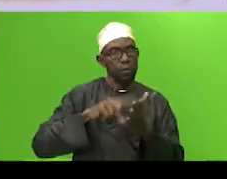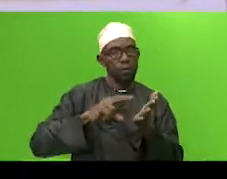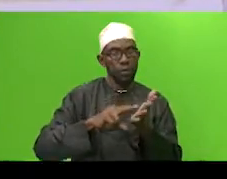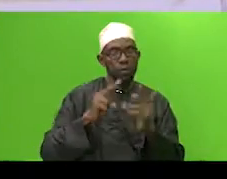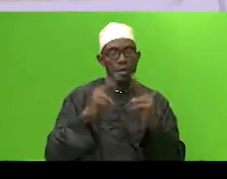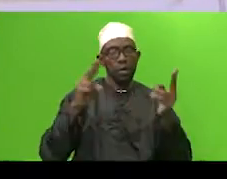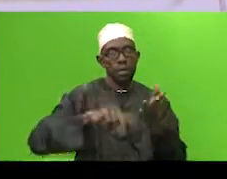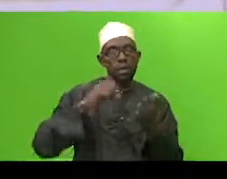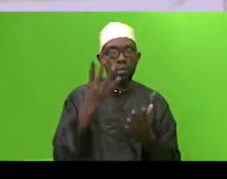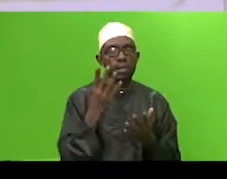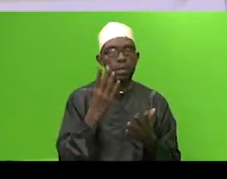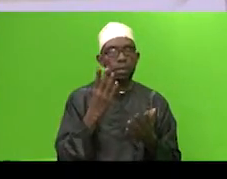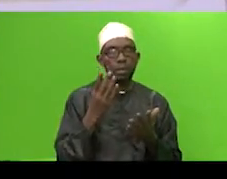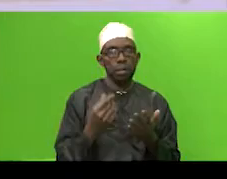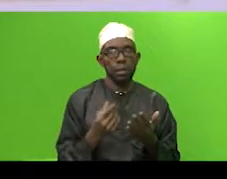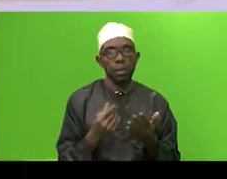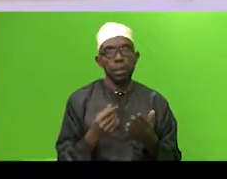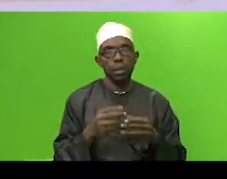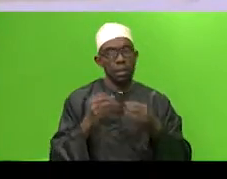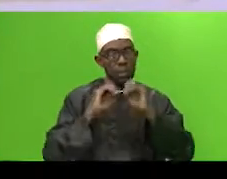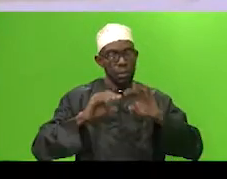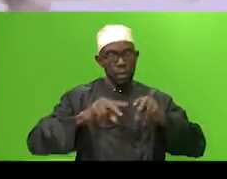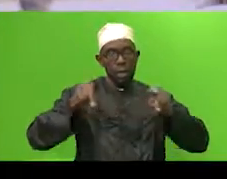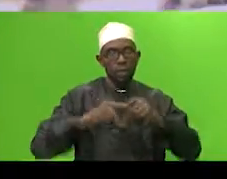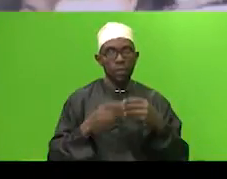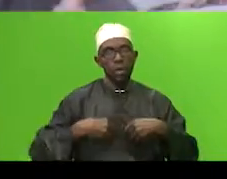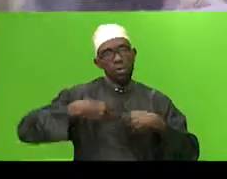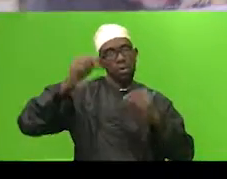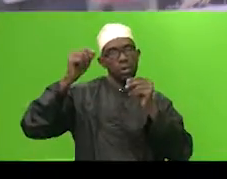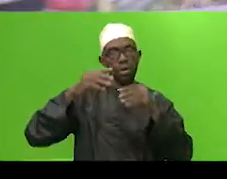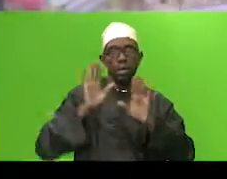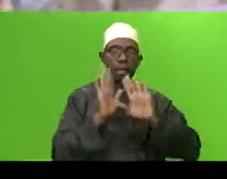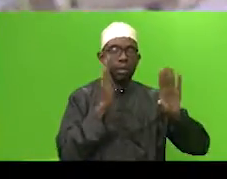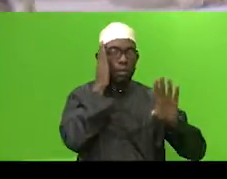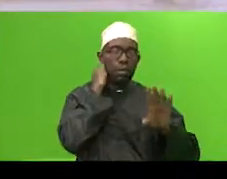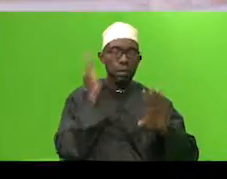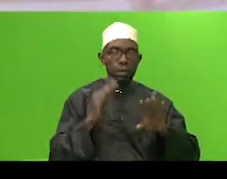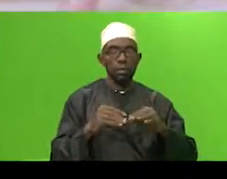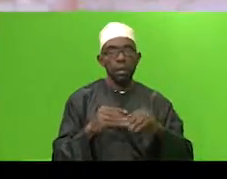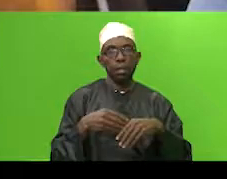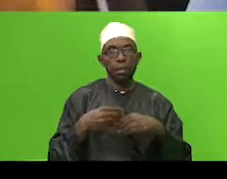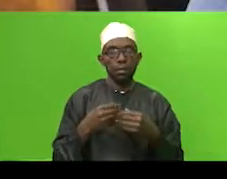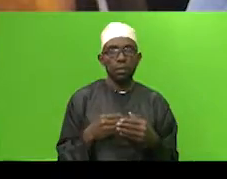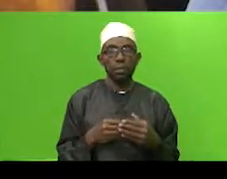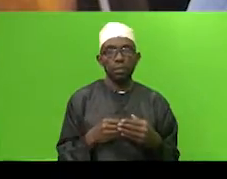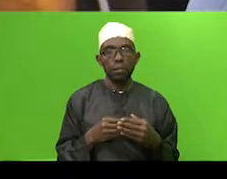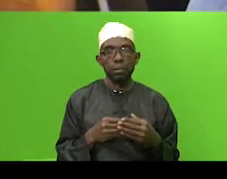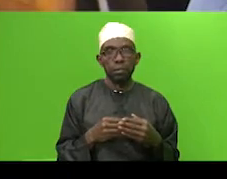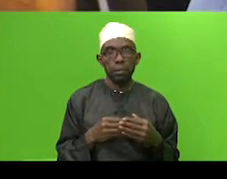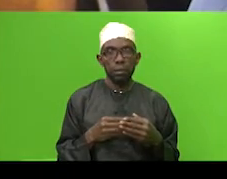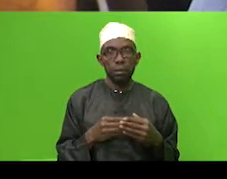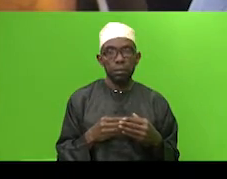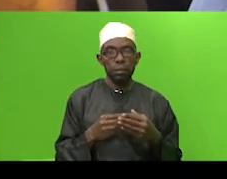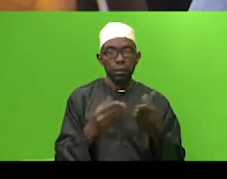Ana haya. Na ana mahali inambidi aende, anaacha bidhaa.